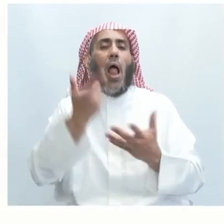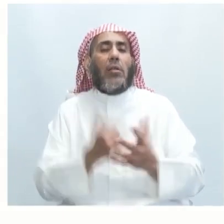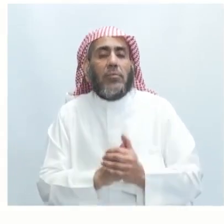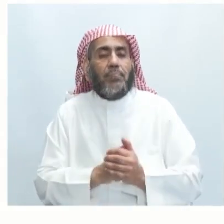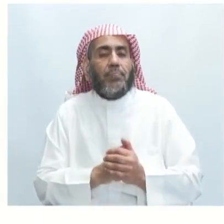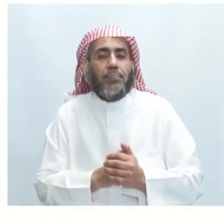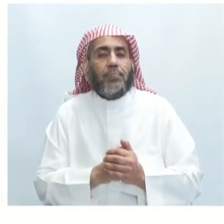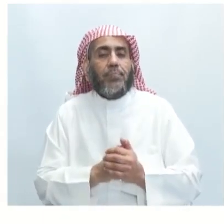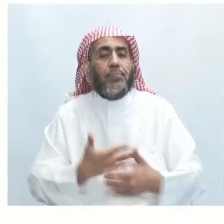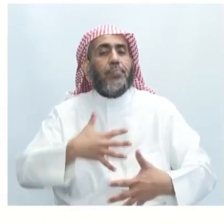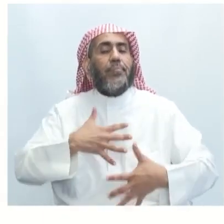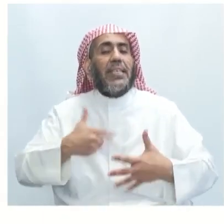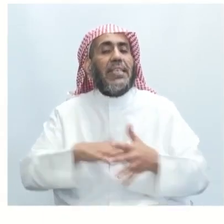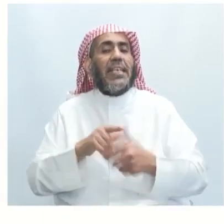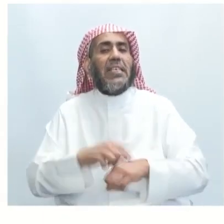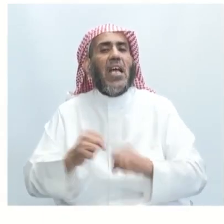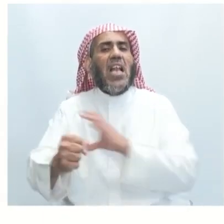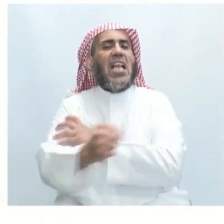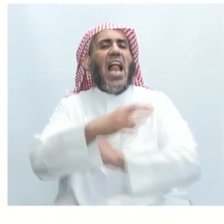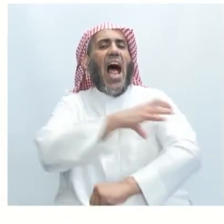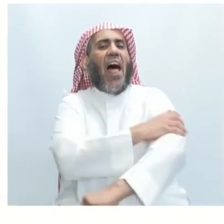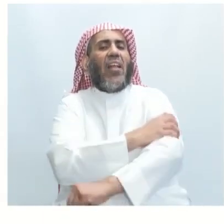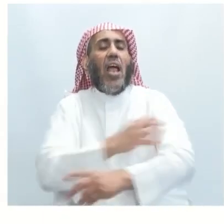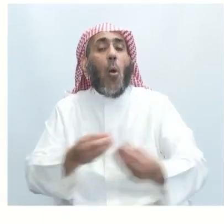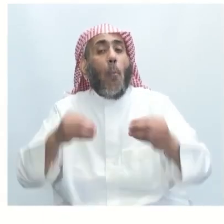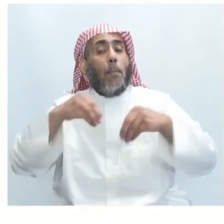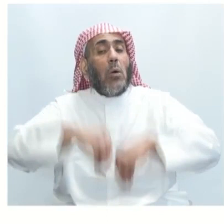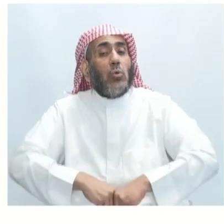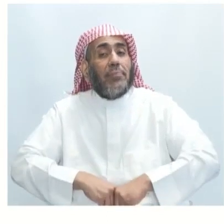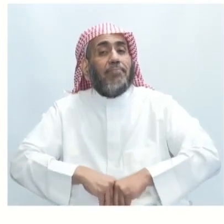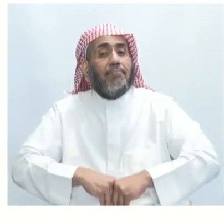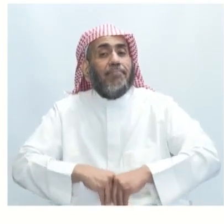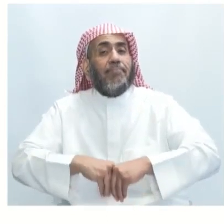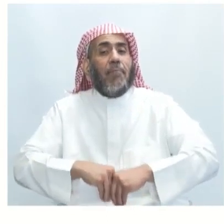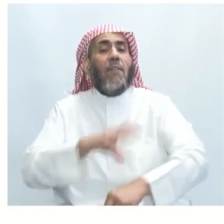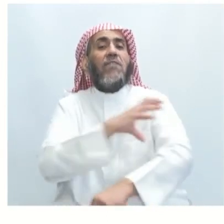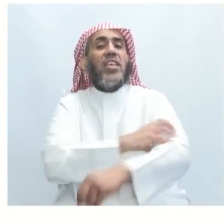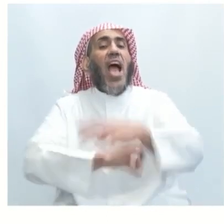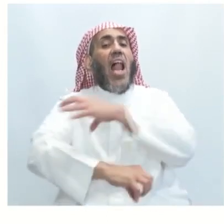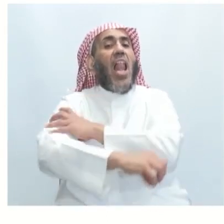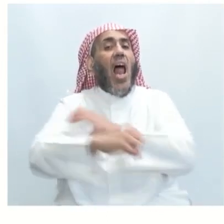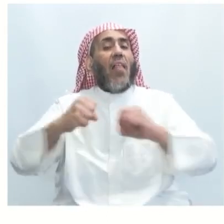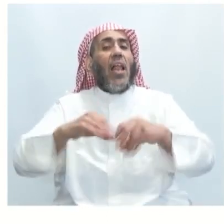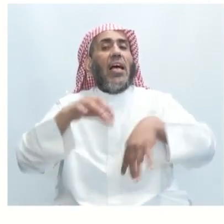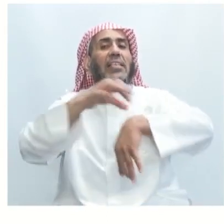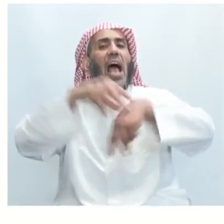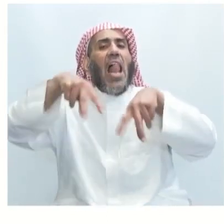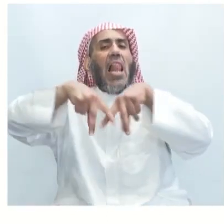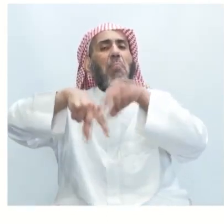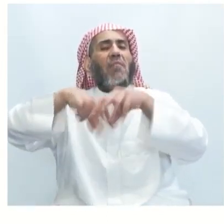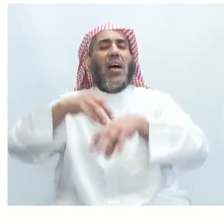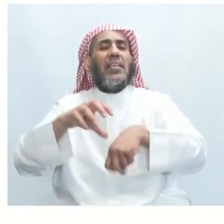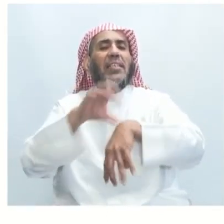والعطش الاحساسات العضليه هي موجوده في العضلات المفاصل